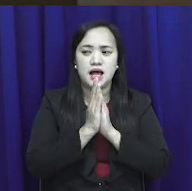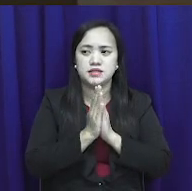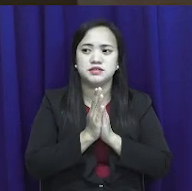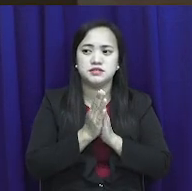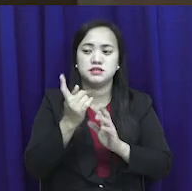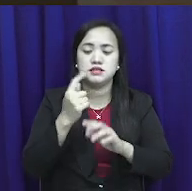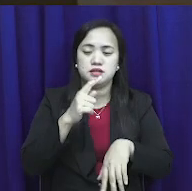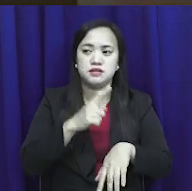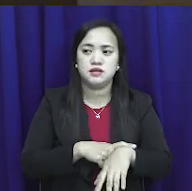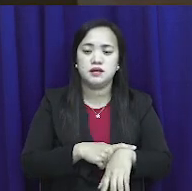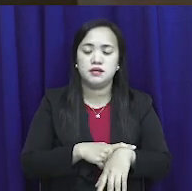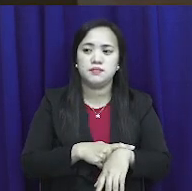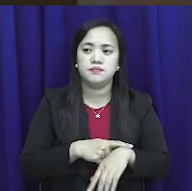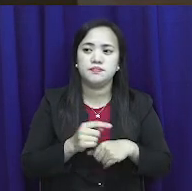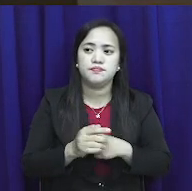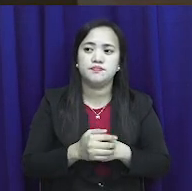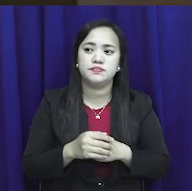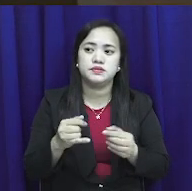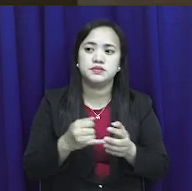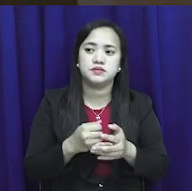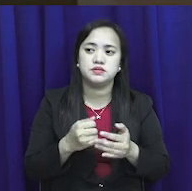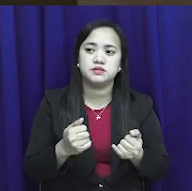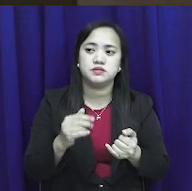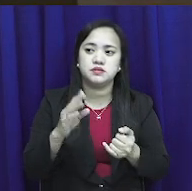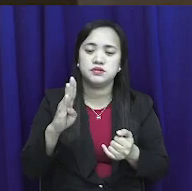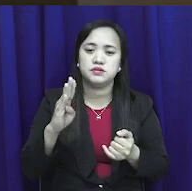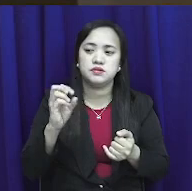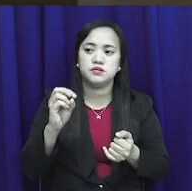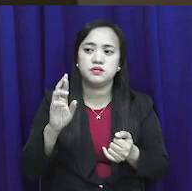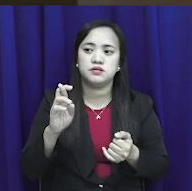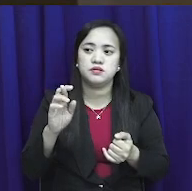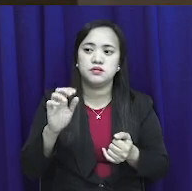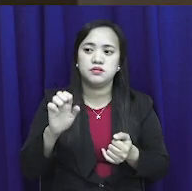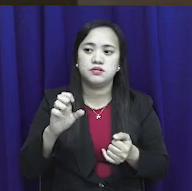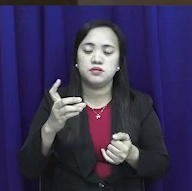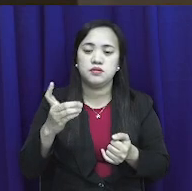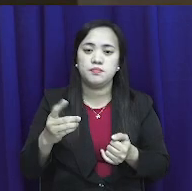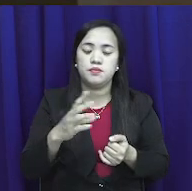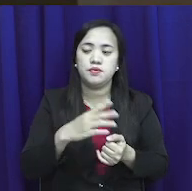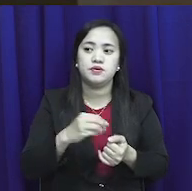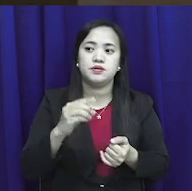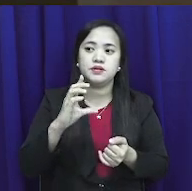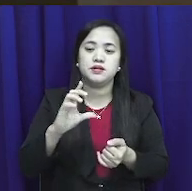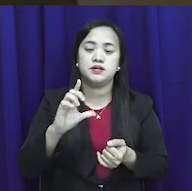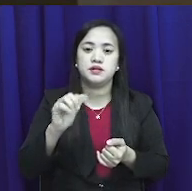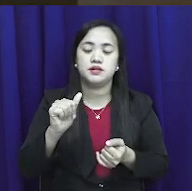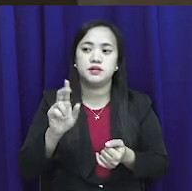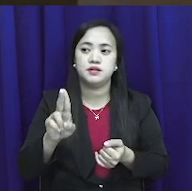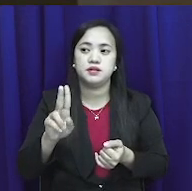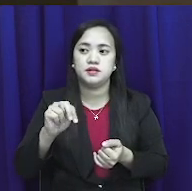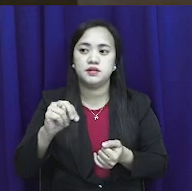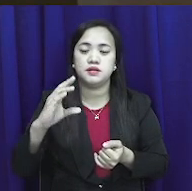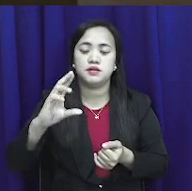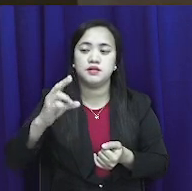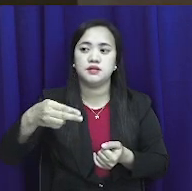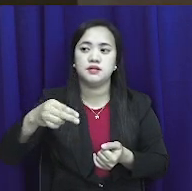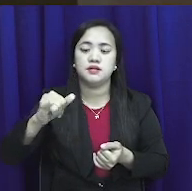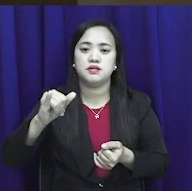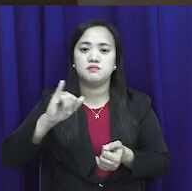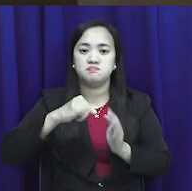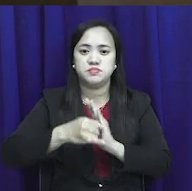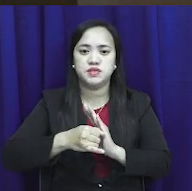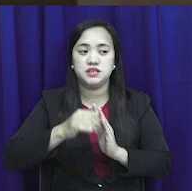naman na totoo sabi niya parang nagiging board and lodging mo na lang Ong bahay umuuwi ka lang dito kakain tutulog